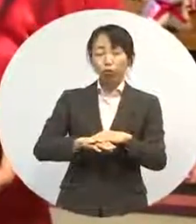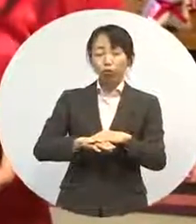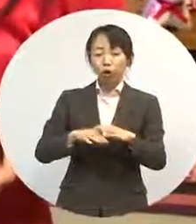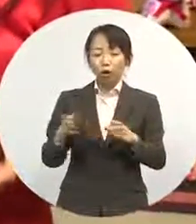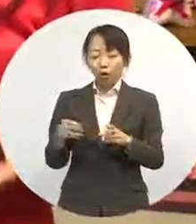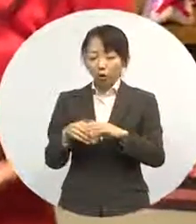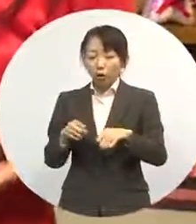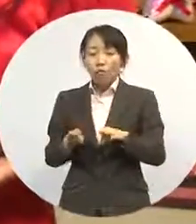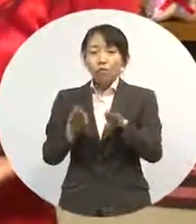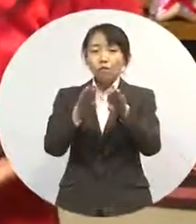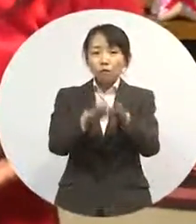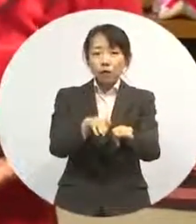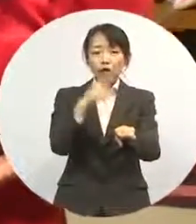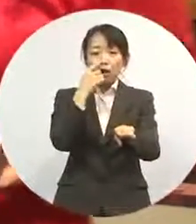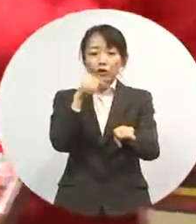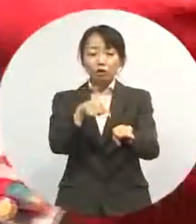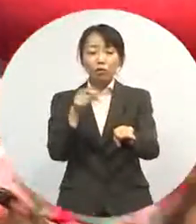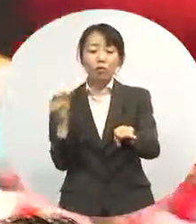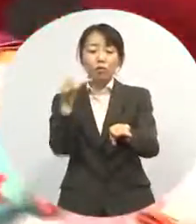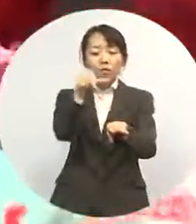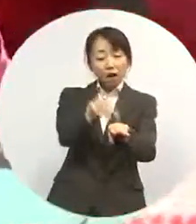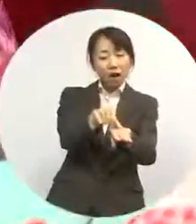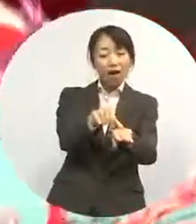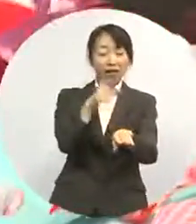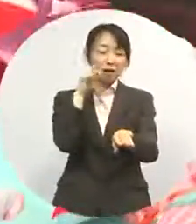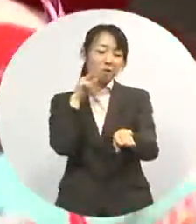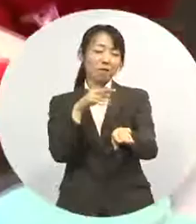と挟んでおけば、 わ、 か わいい でしょ、